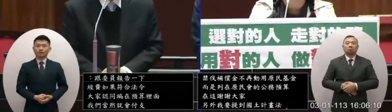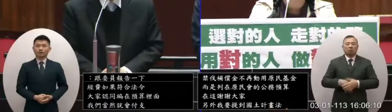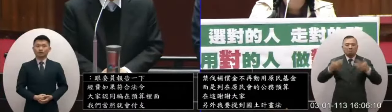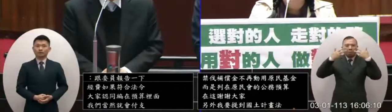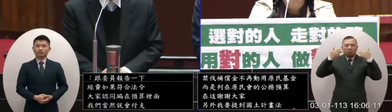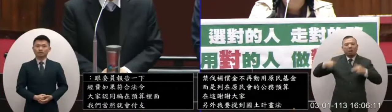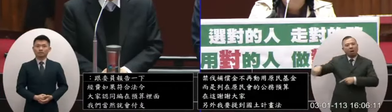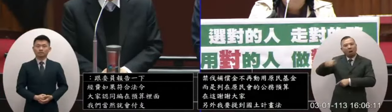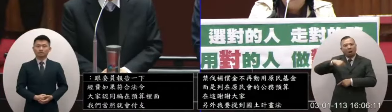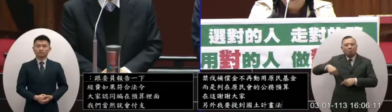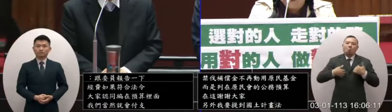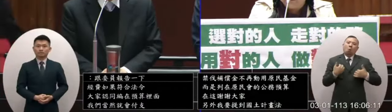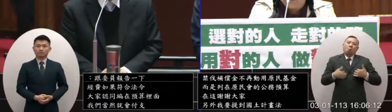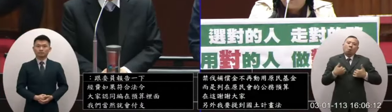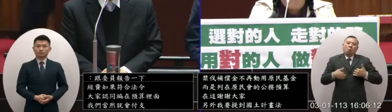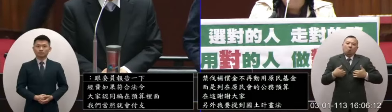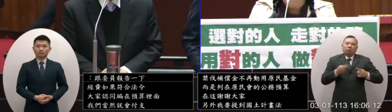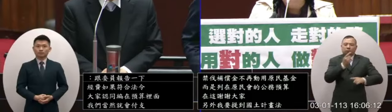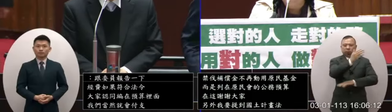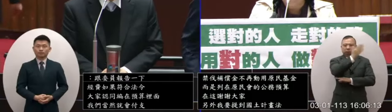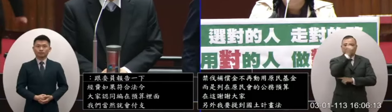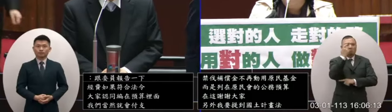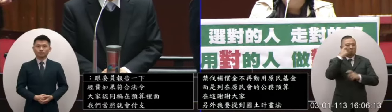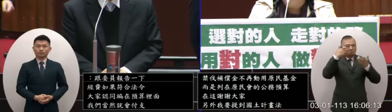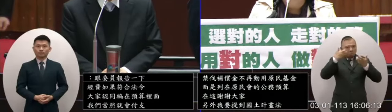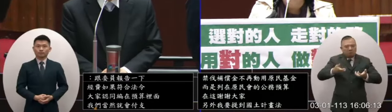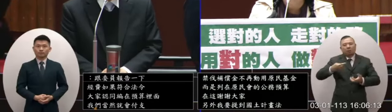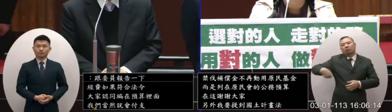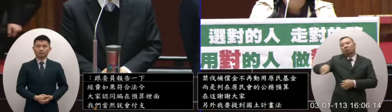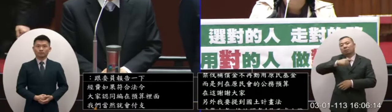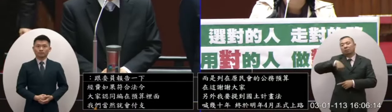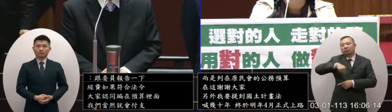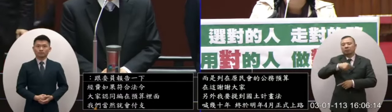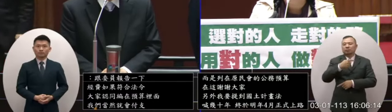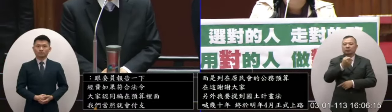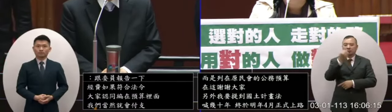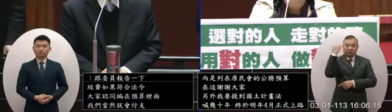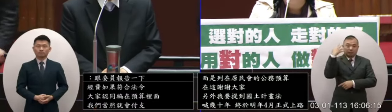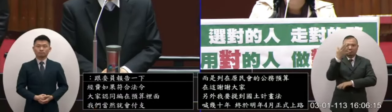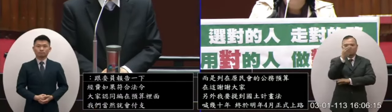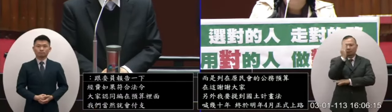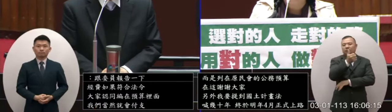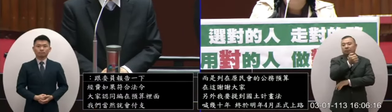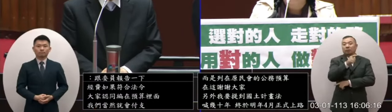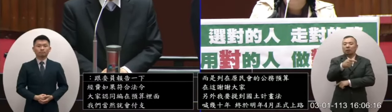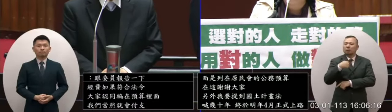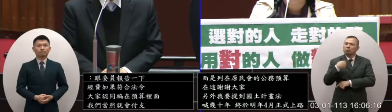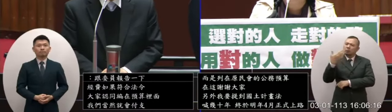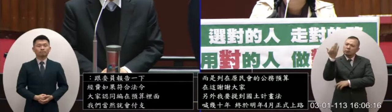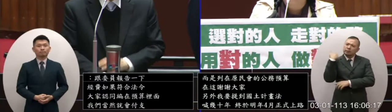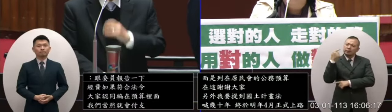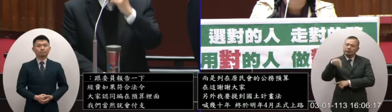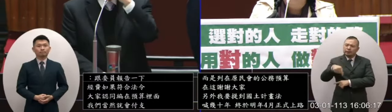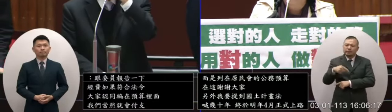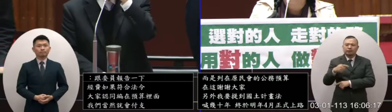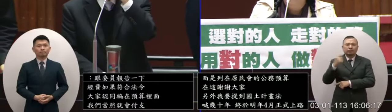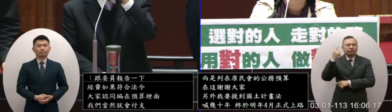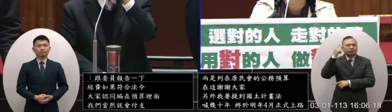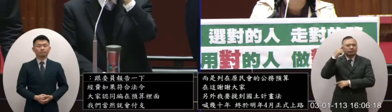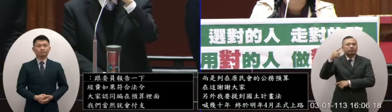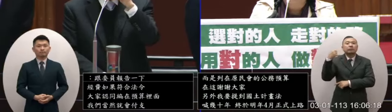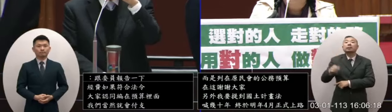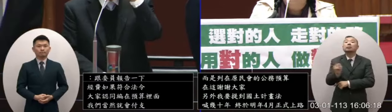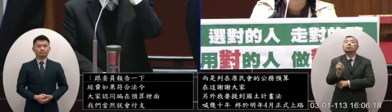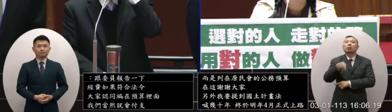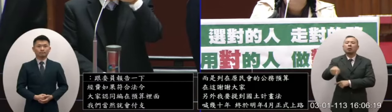们了，谢谢我们的新政府哈。因为过去我们诟病的就是为什么要用平地的那一套土地